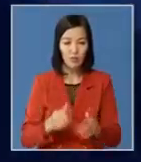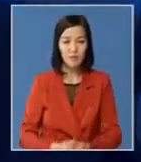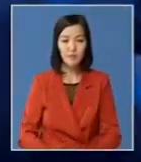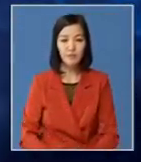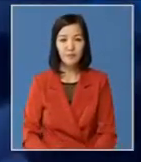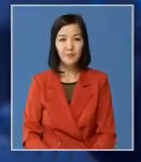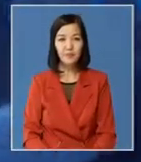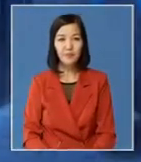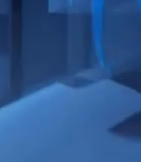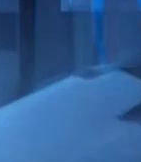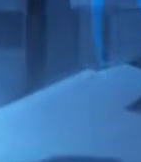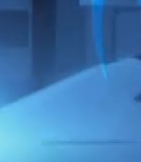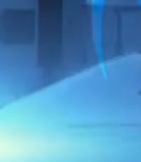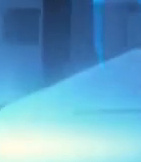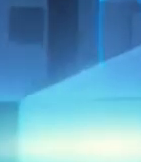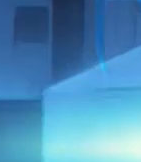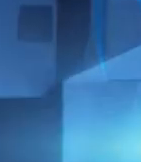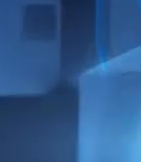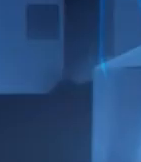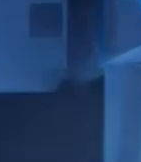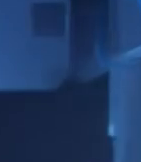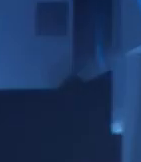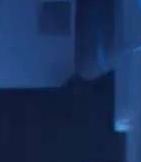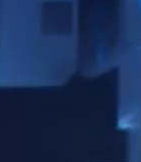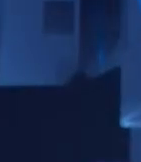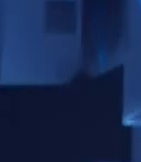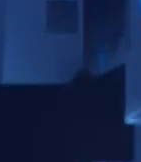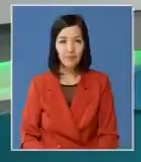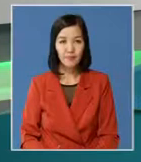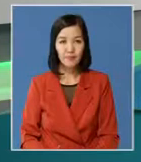Мәди Байбосынов, Жетісу, Талдықорған.